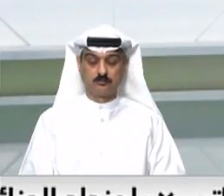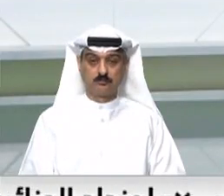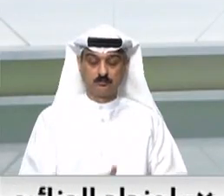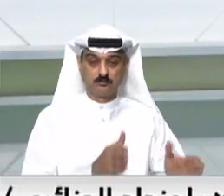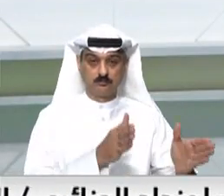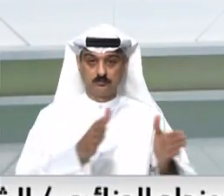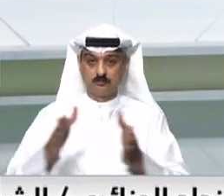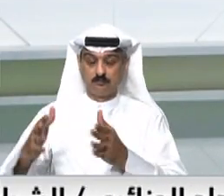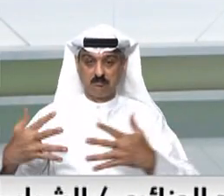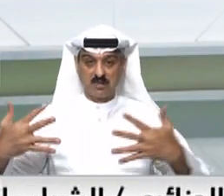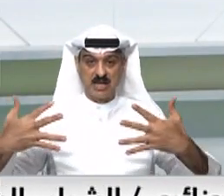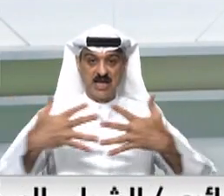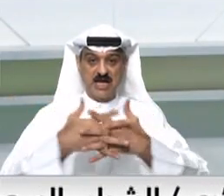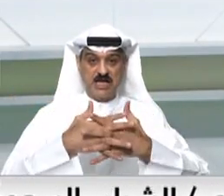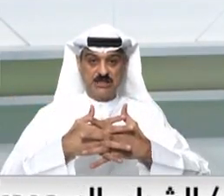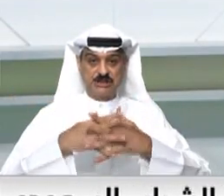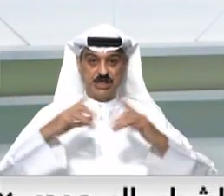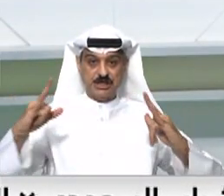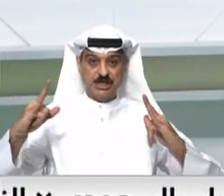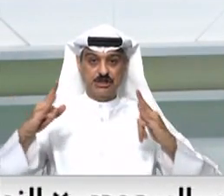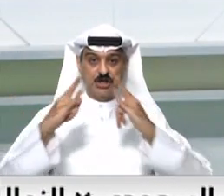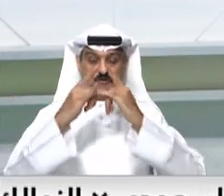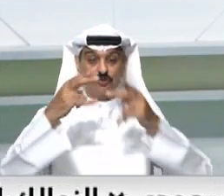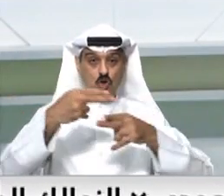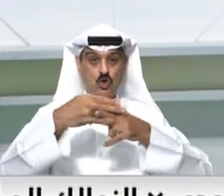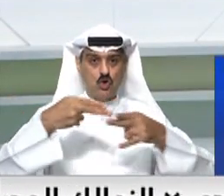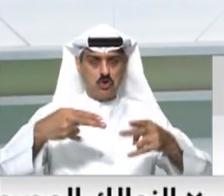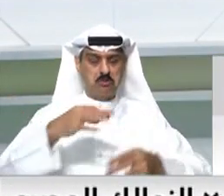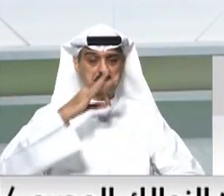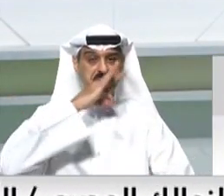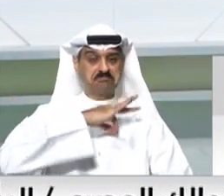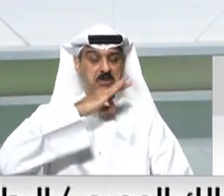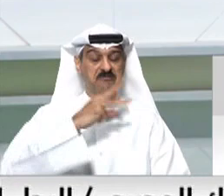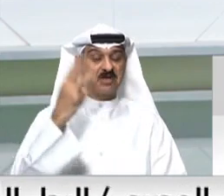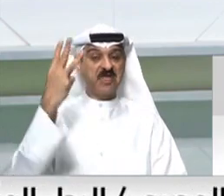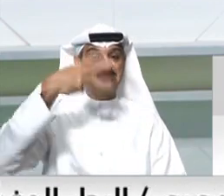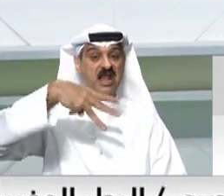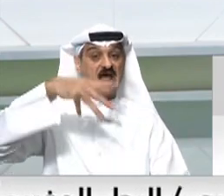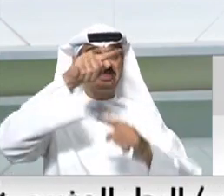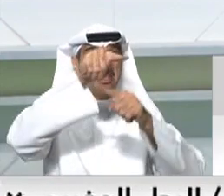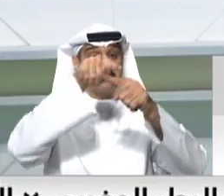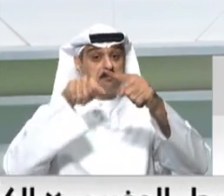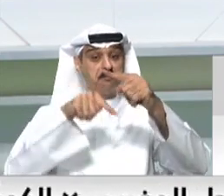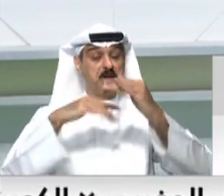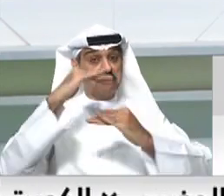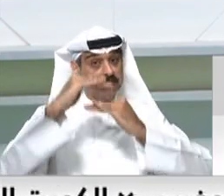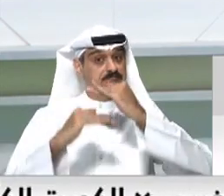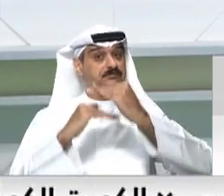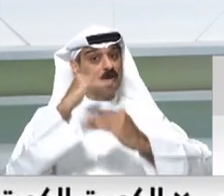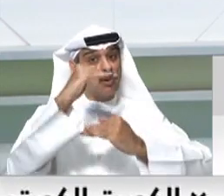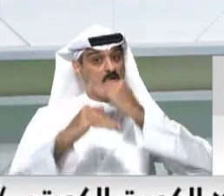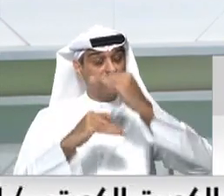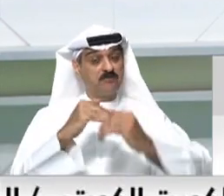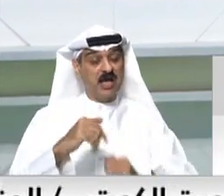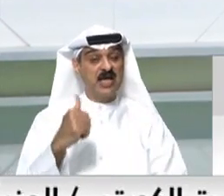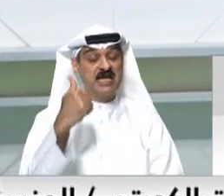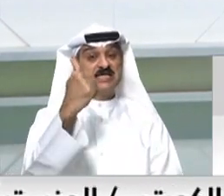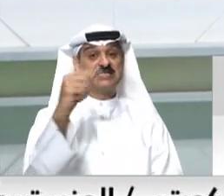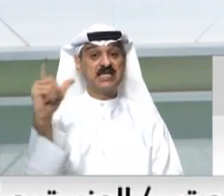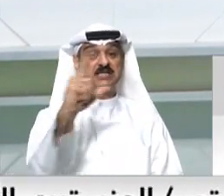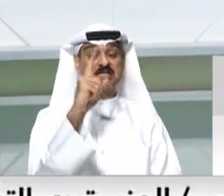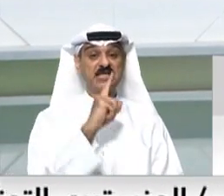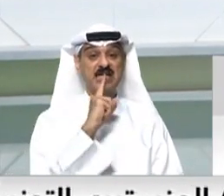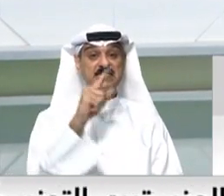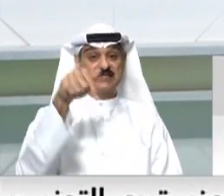اعلنت شركه الخطوط الجويه الكويتيه تحقيقها ثلاثين في المئه نموا خلال النصف الاول من